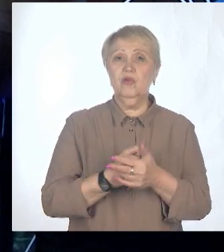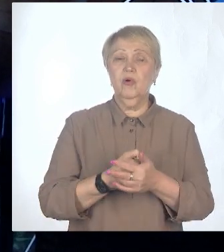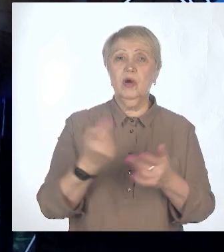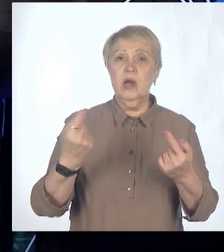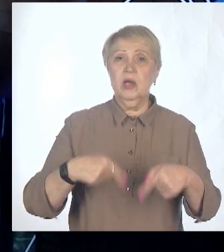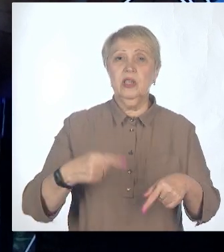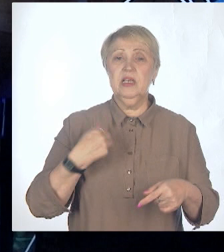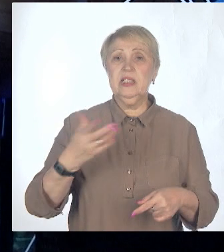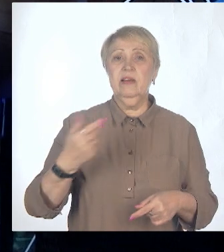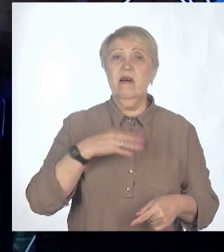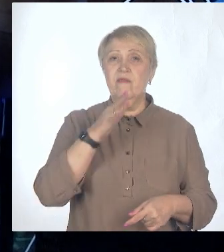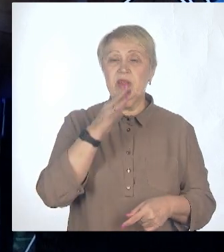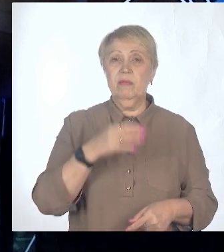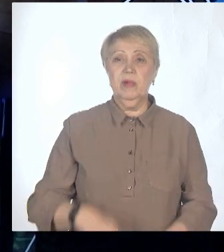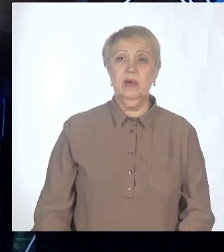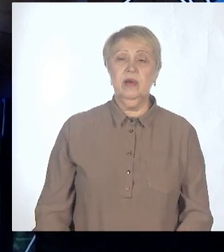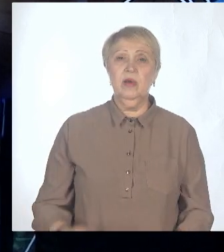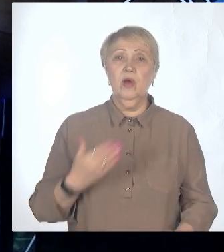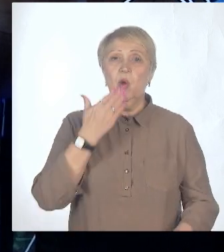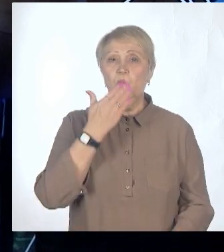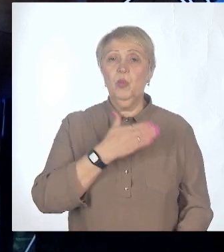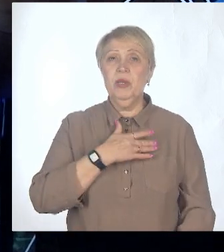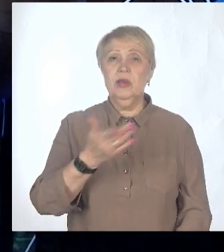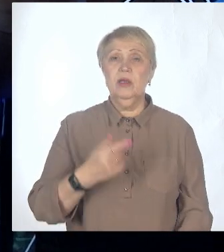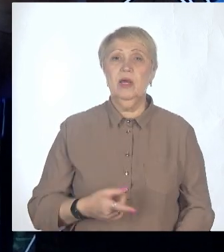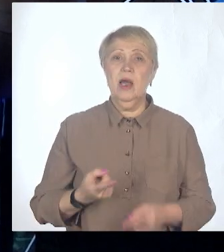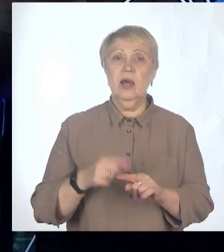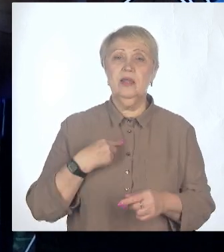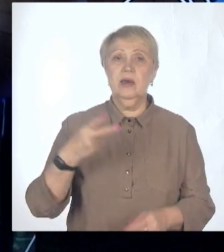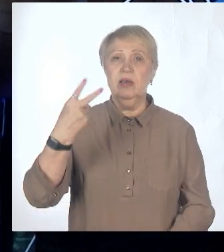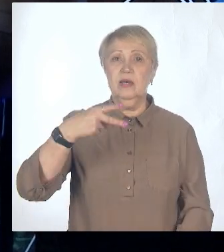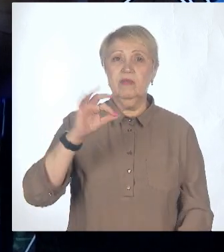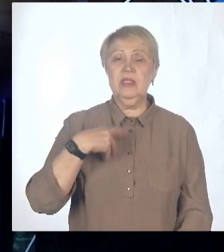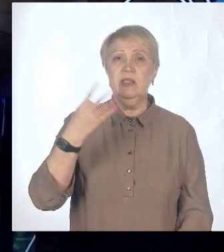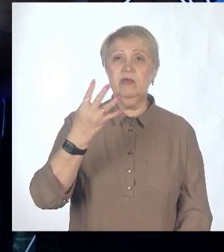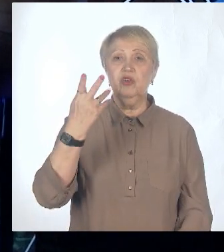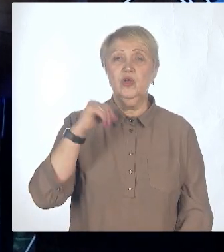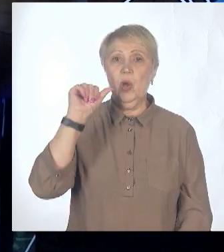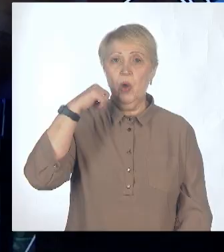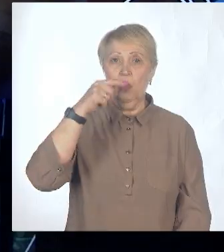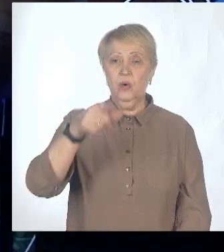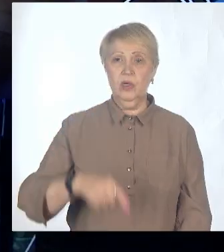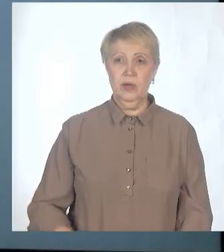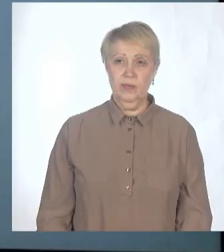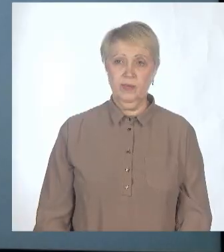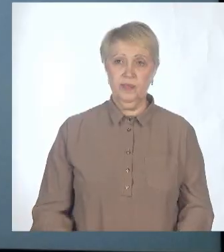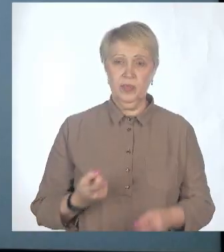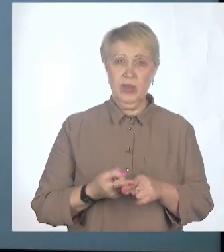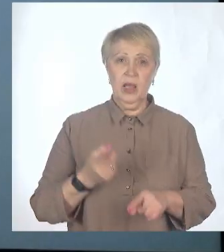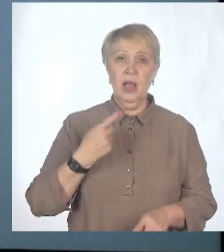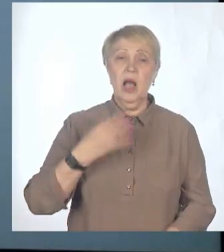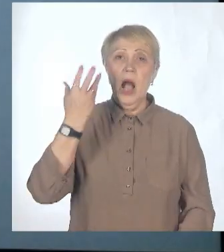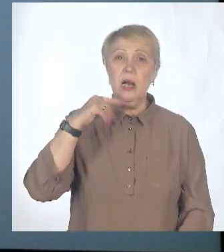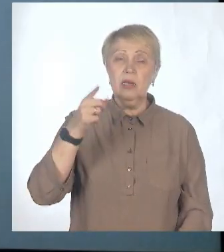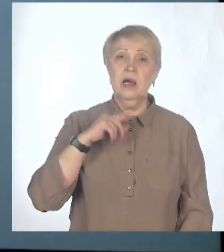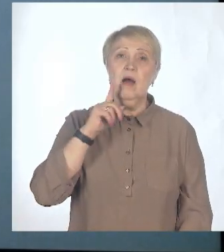остался. Любимая работодателями возрастная когорта соискателей – это вот 20-24 года, мы про это даже раньше говорили. Тогда молодой специалист еще